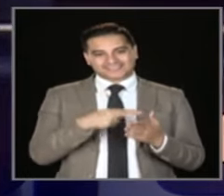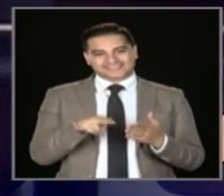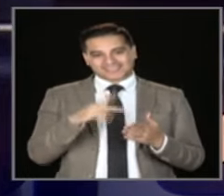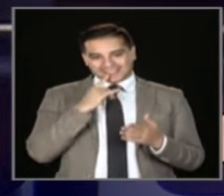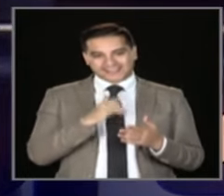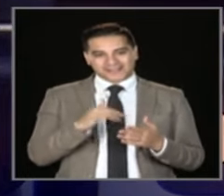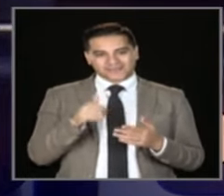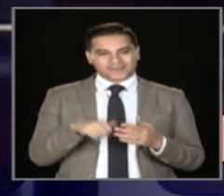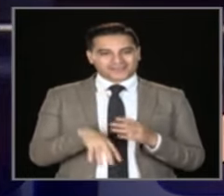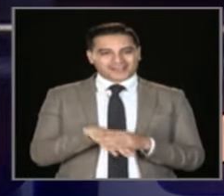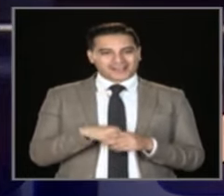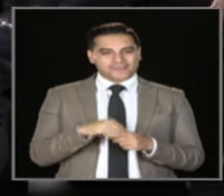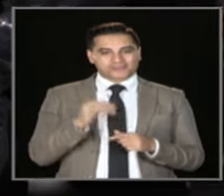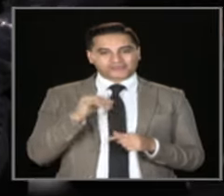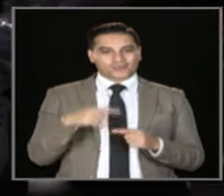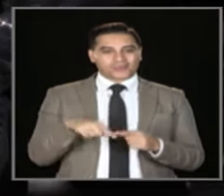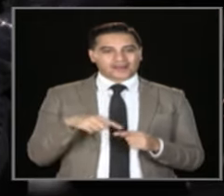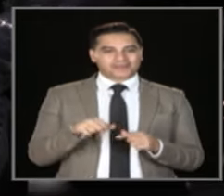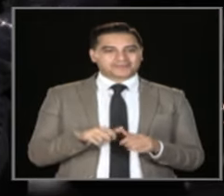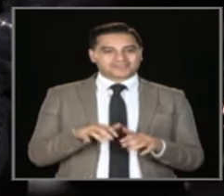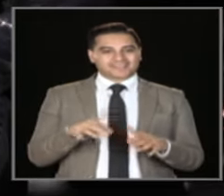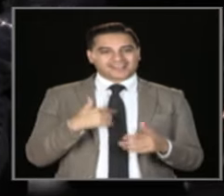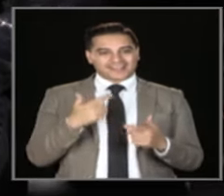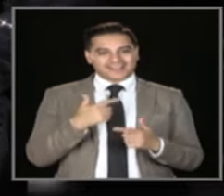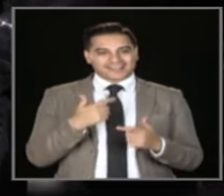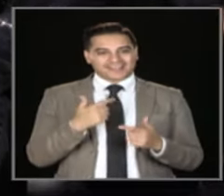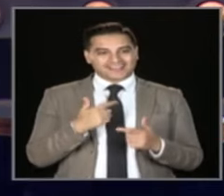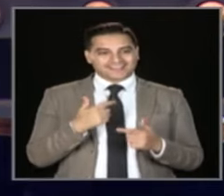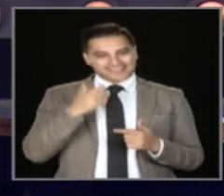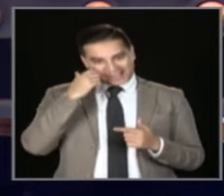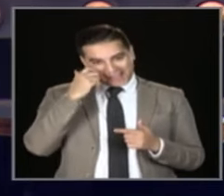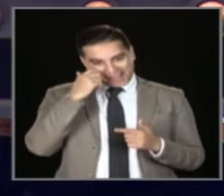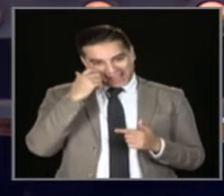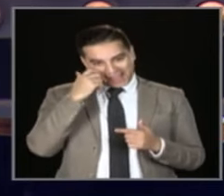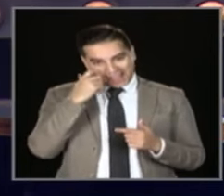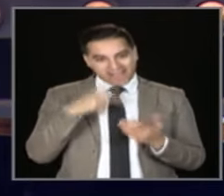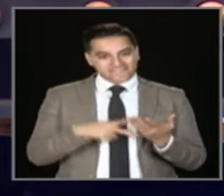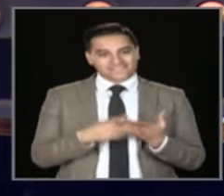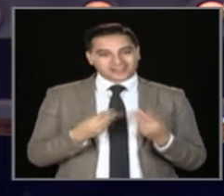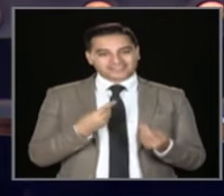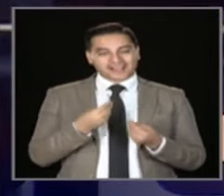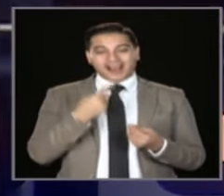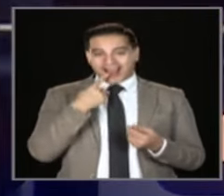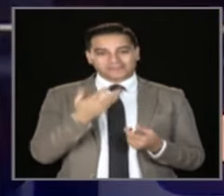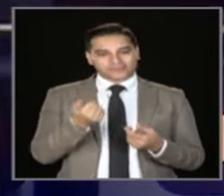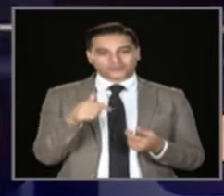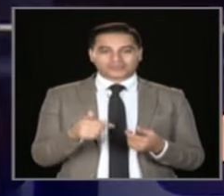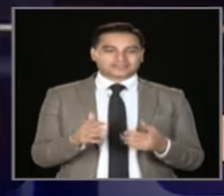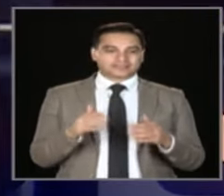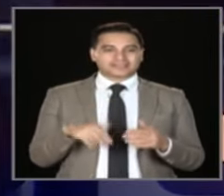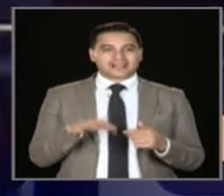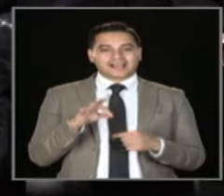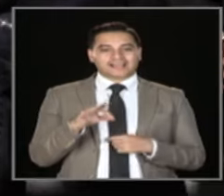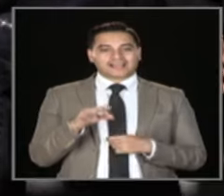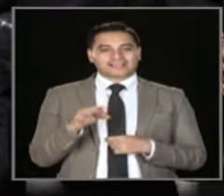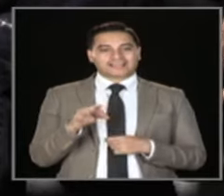كان منزل ستوري قريب، لو في الفصل ان الله حليم ستار في الفصل نتكلم فيه. لا لا لا احكي لنا. الله، الساعة